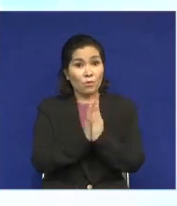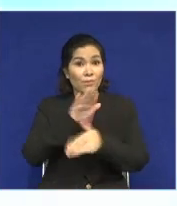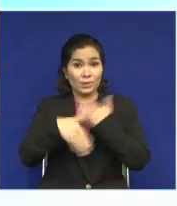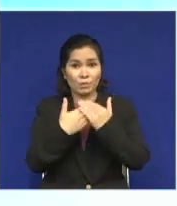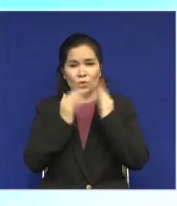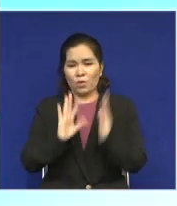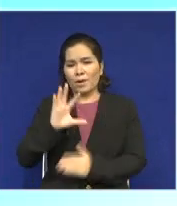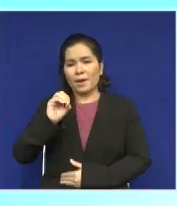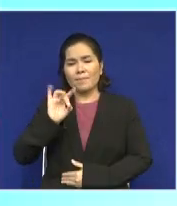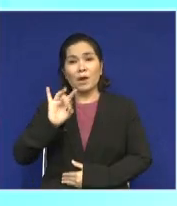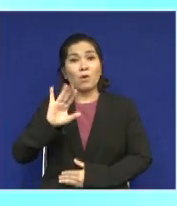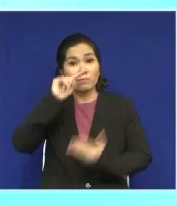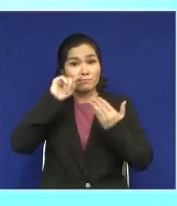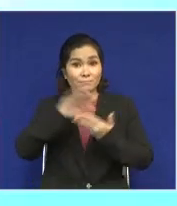ค่ะ